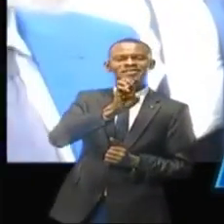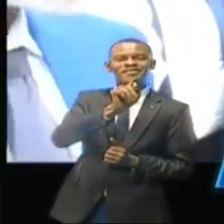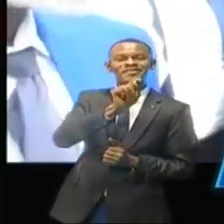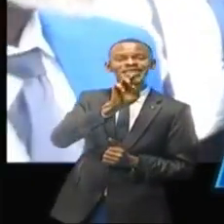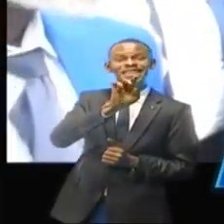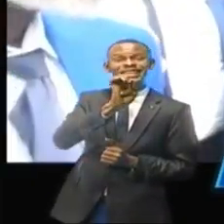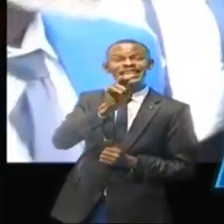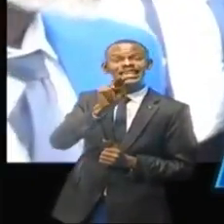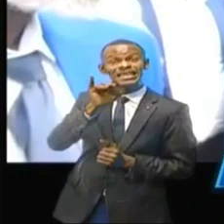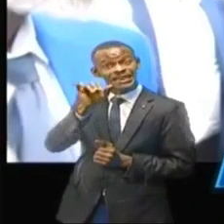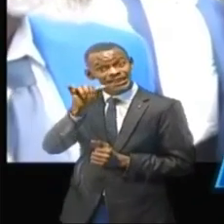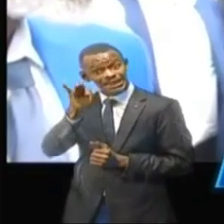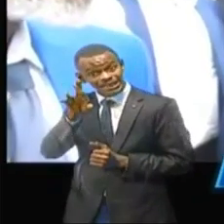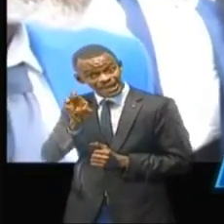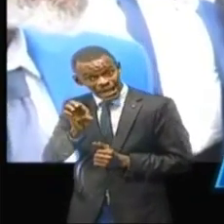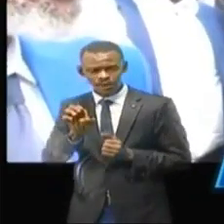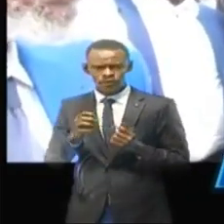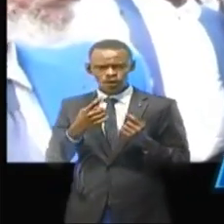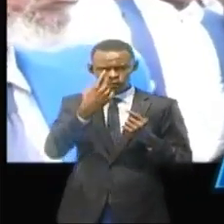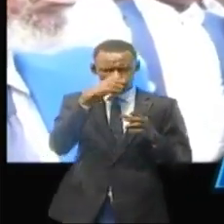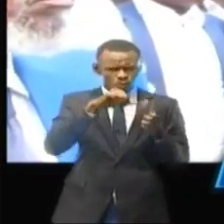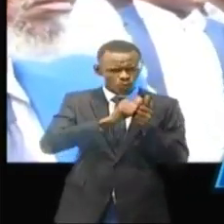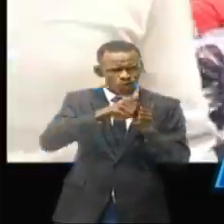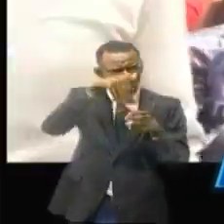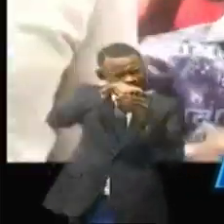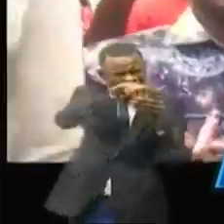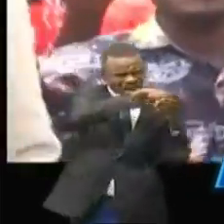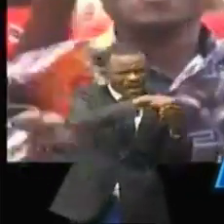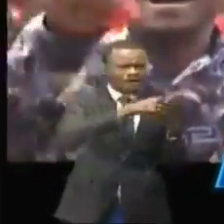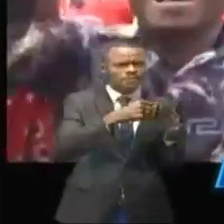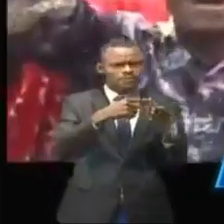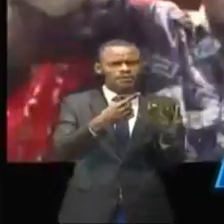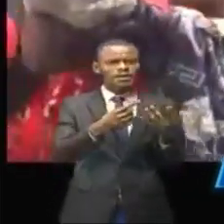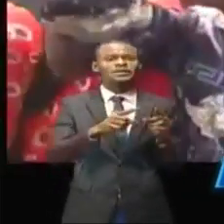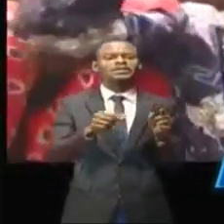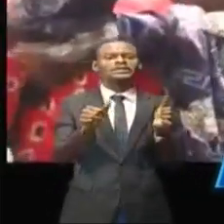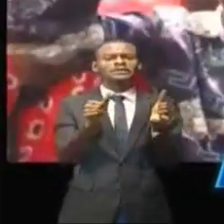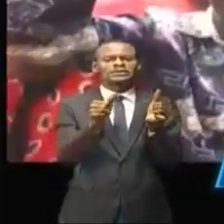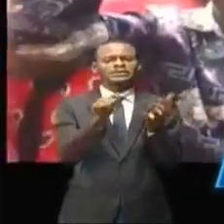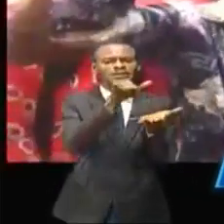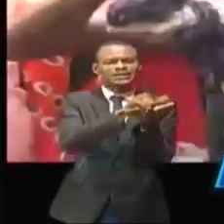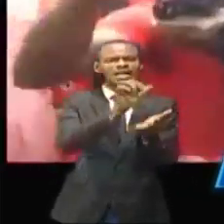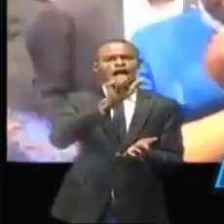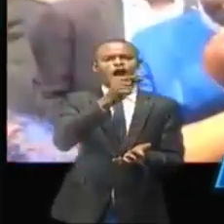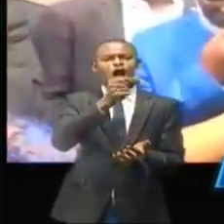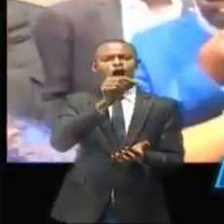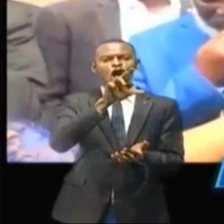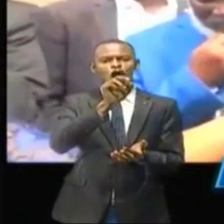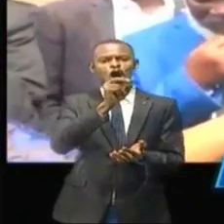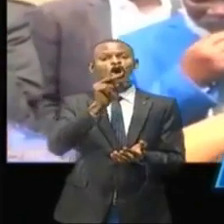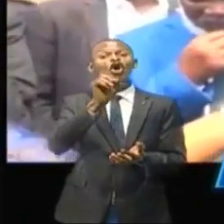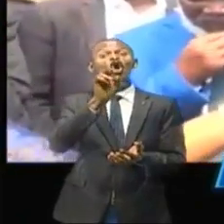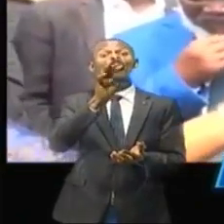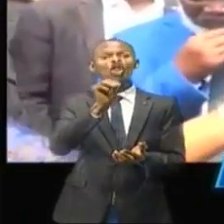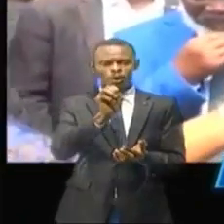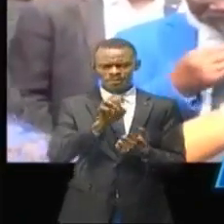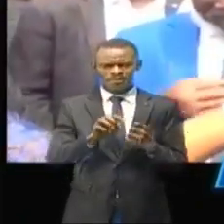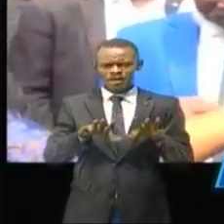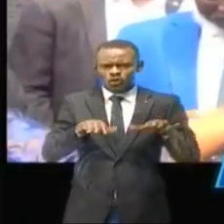Kabangu, leur a promis de régler cette affaire avec le gouverneur de la ville-province Kinshasa. Mais vous